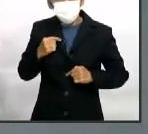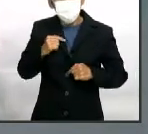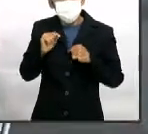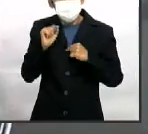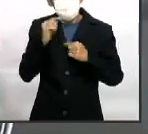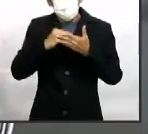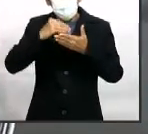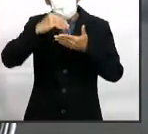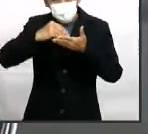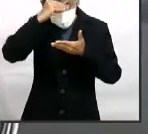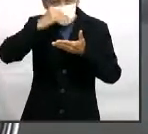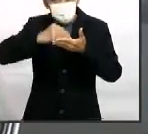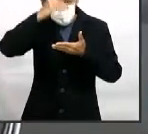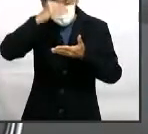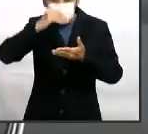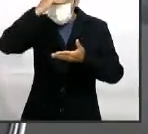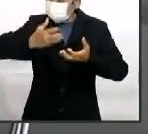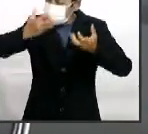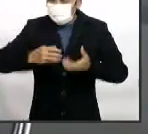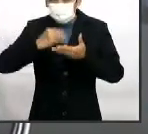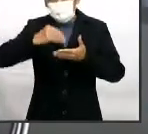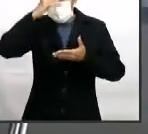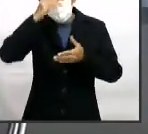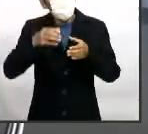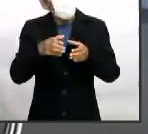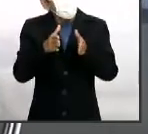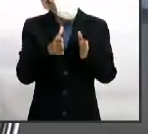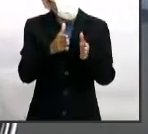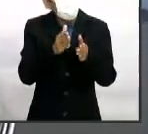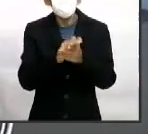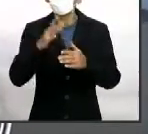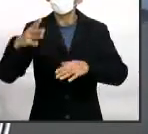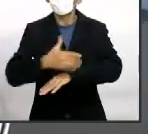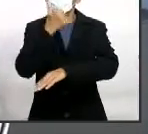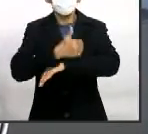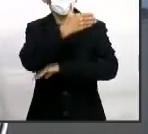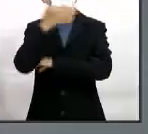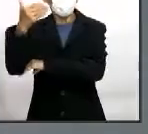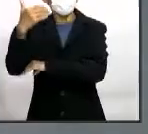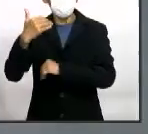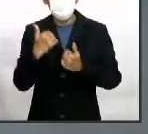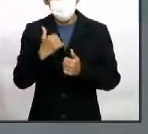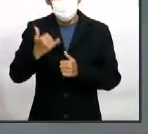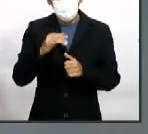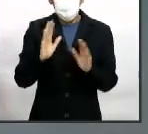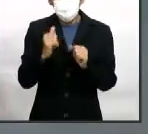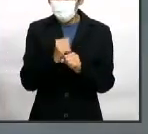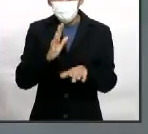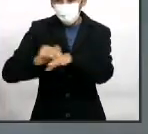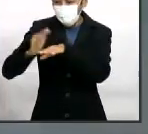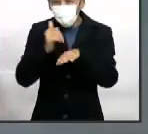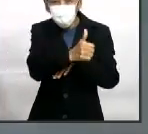ที่เรียนน่ะคือมันเรียนหนักผมเรียนอยู่คณะรัฐศาสตร์ความสัมพันธ์ระหว่างประเทศคือพอไปเนี่ยเพื่อนในห้องเก่งม